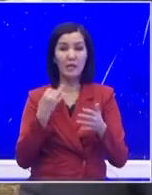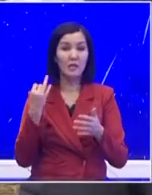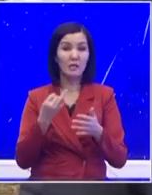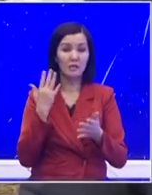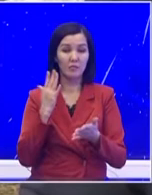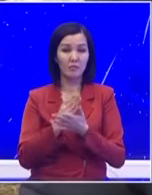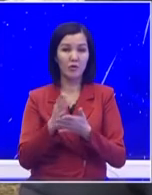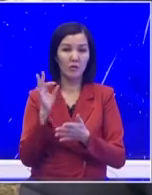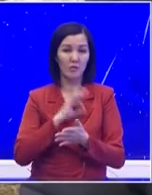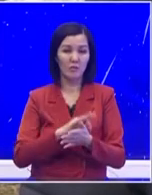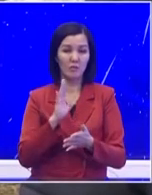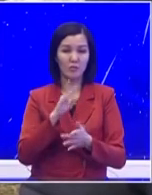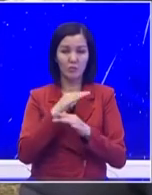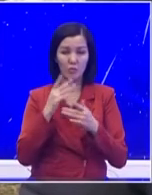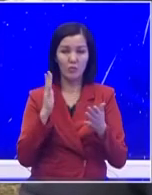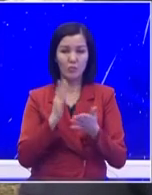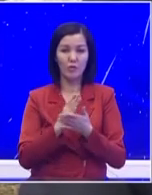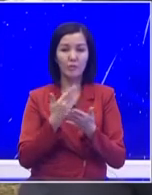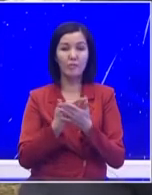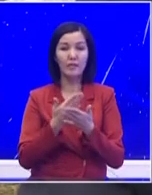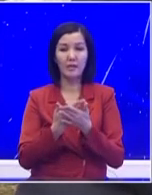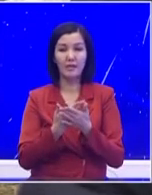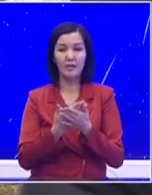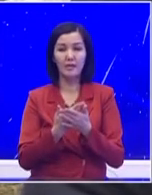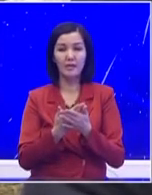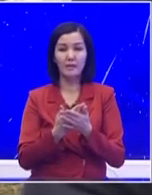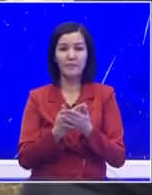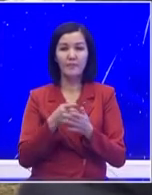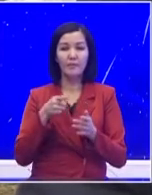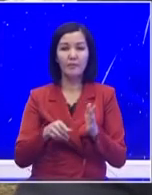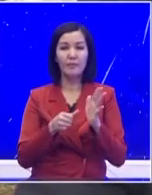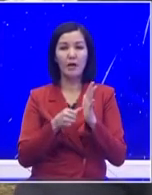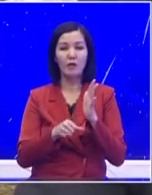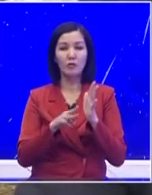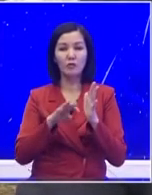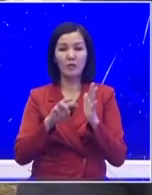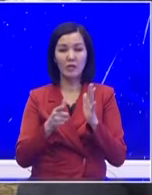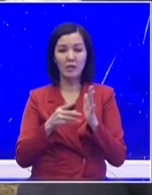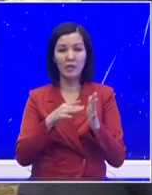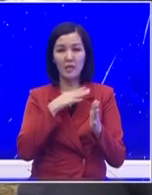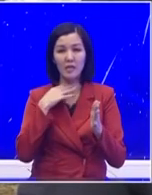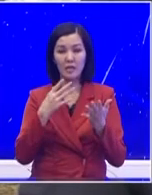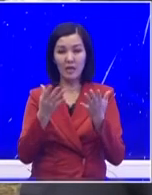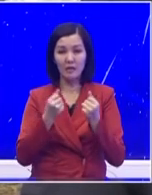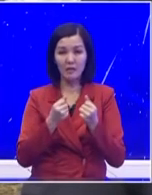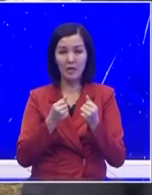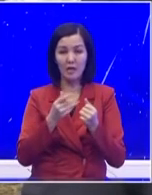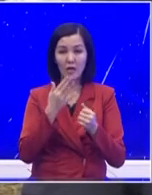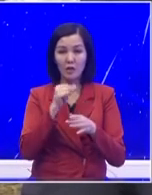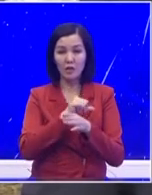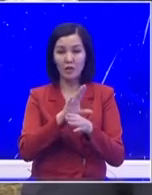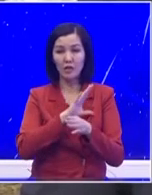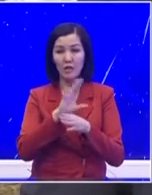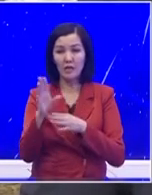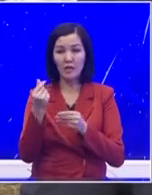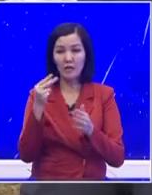солар. Олар мәселен бізден 1600 теңгеден етін алса, шетелге кете тұғын